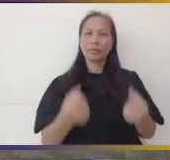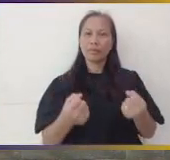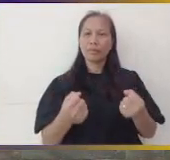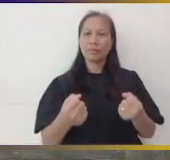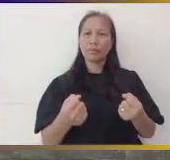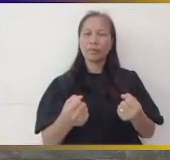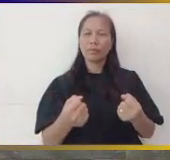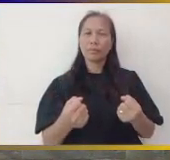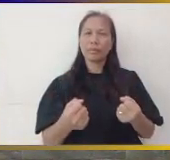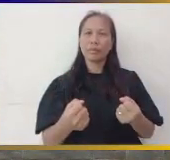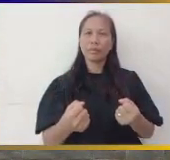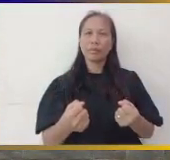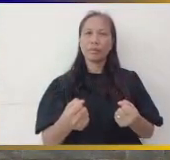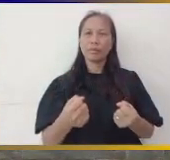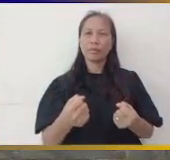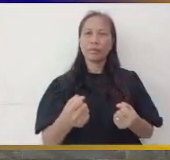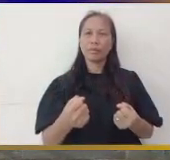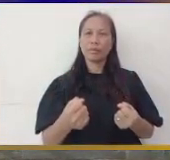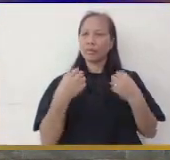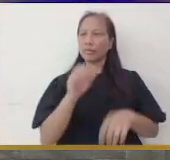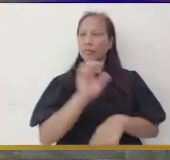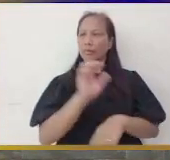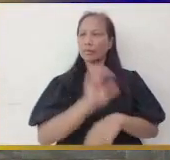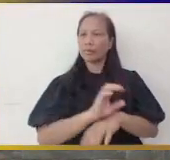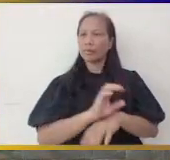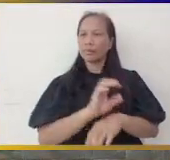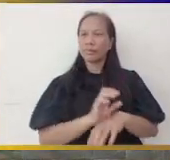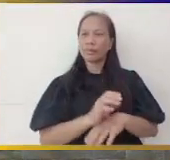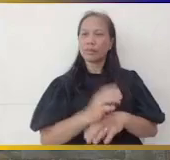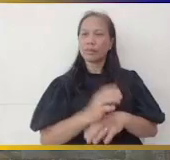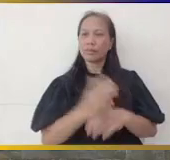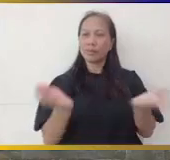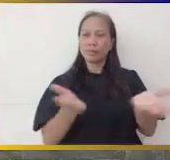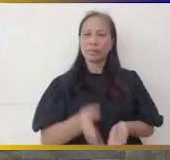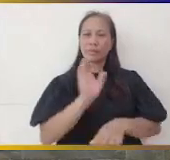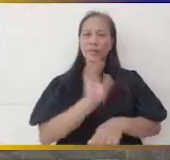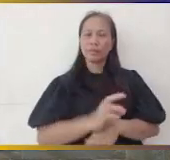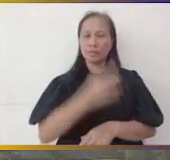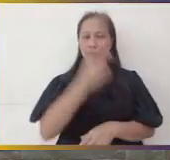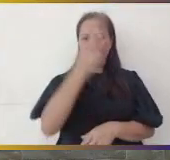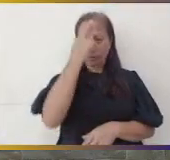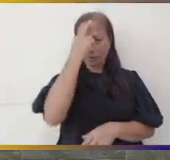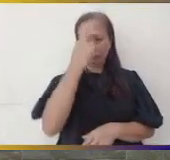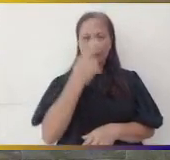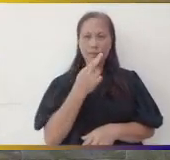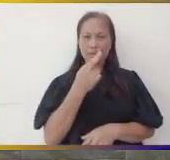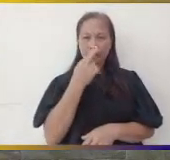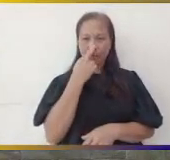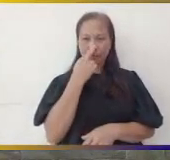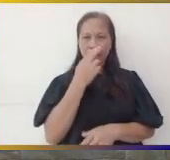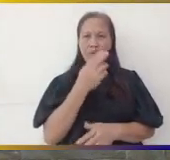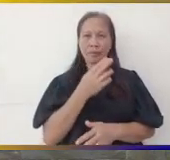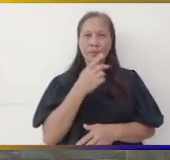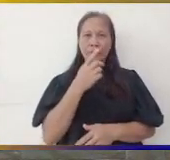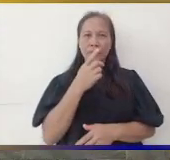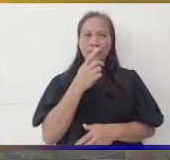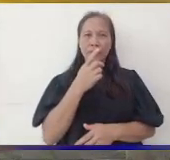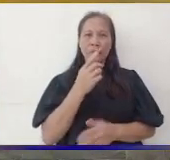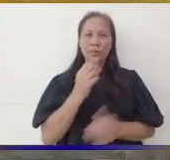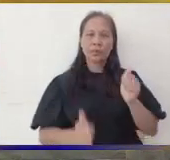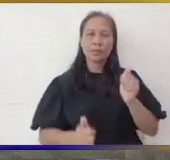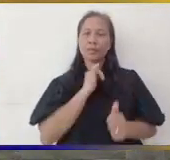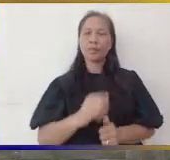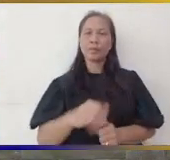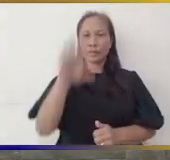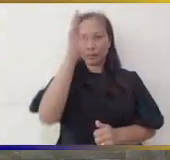state church which is the church at Rome na Kinikilala po natin ngayon na the Catholic Church All right Sila